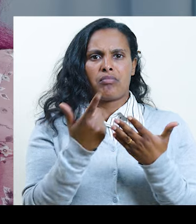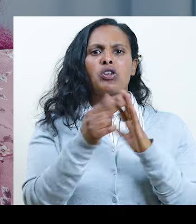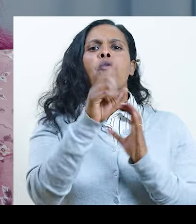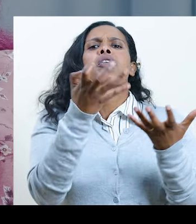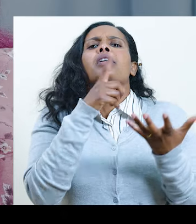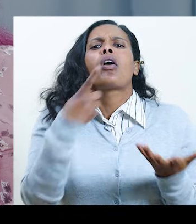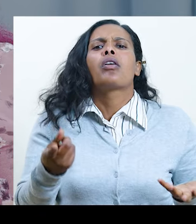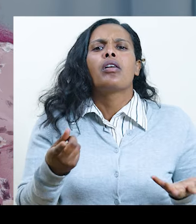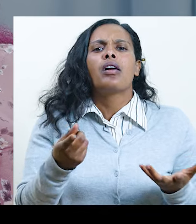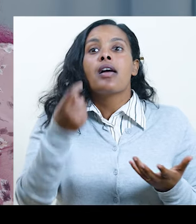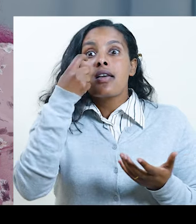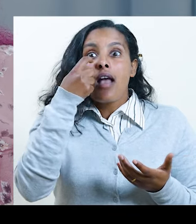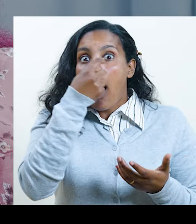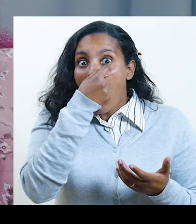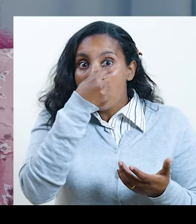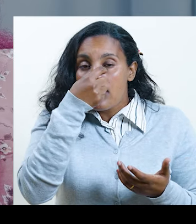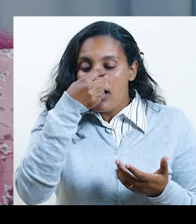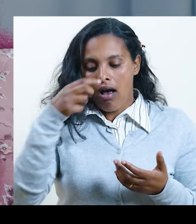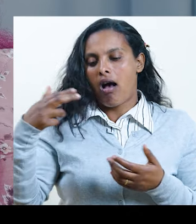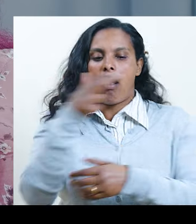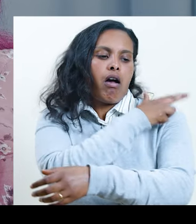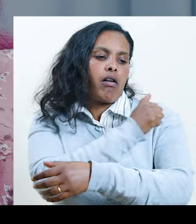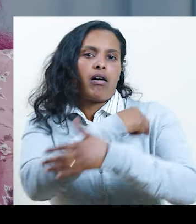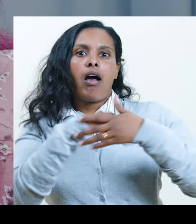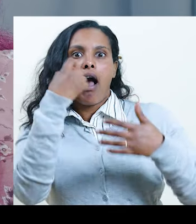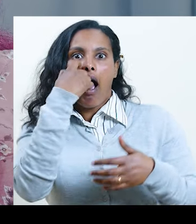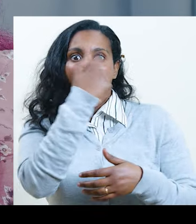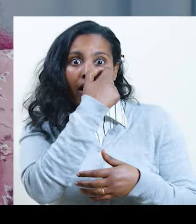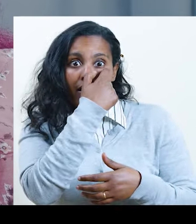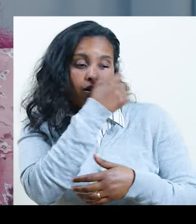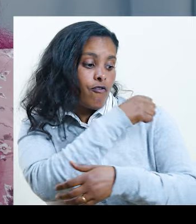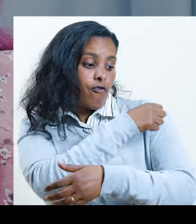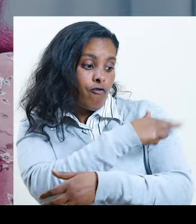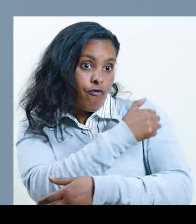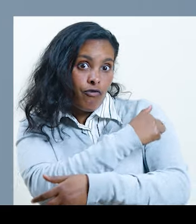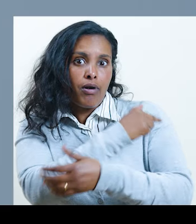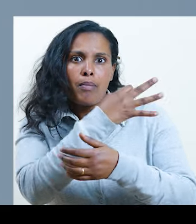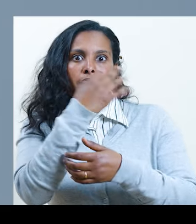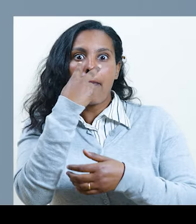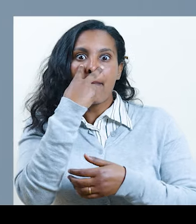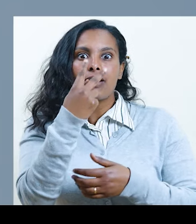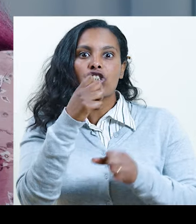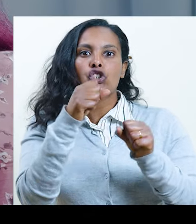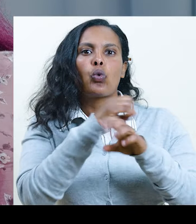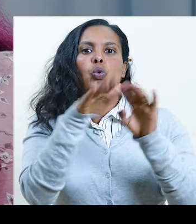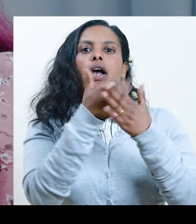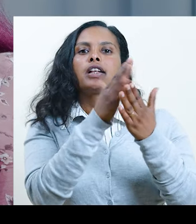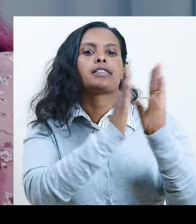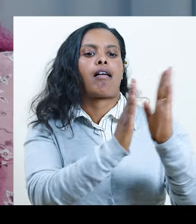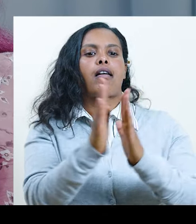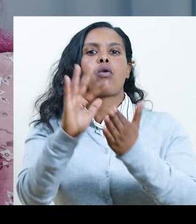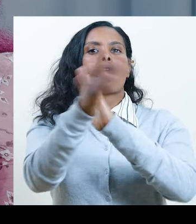ነው የምትፈልጊው ሲሉኝ፣ የአይን ህክምና አይኔ ከበራልኝ ምናልባት በደንብ ማየት ስችል ሁሉ